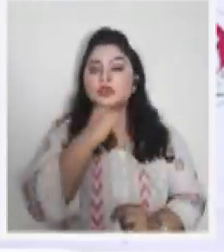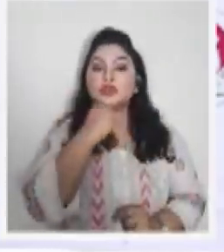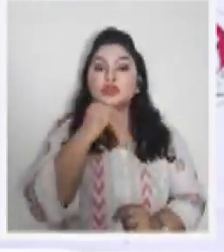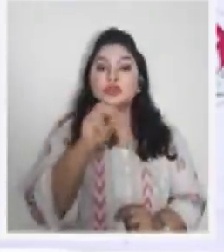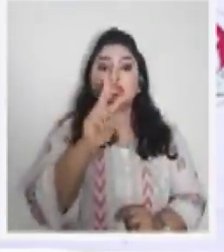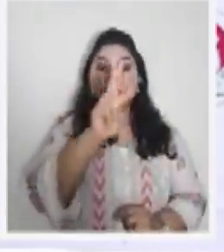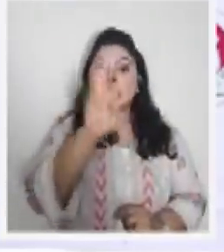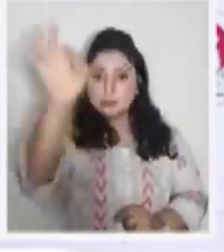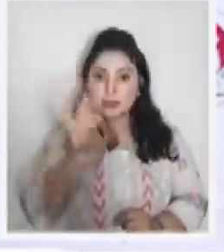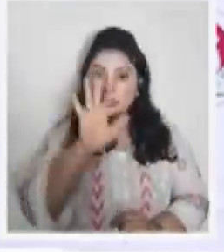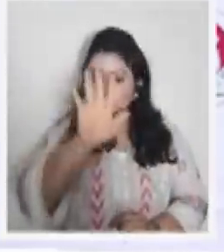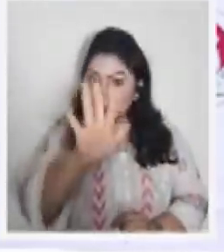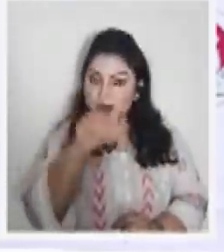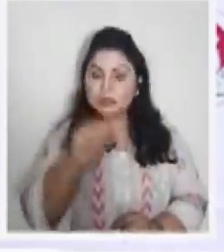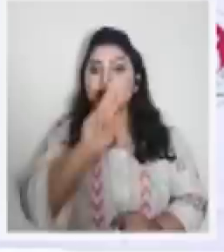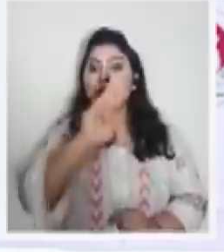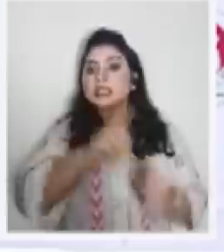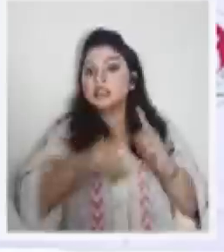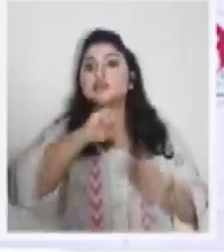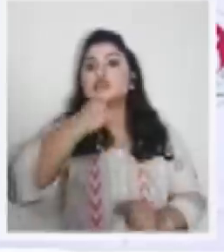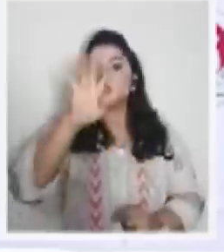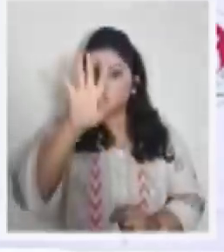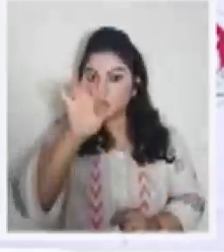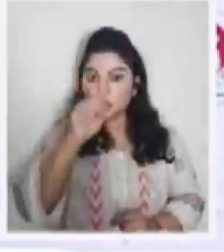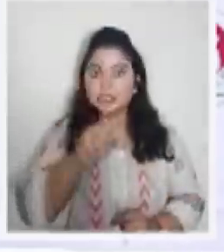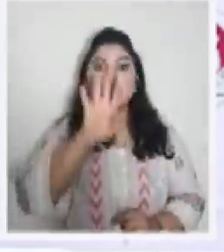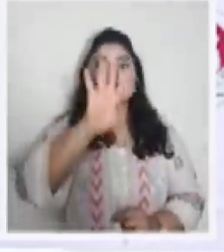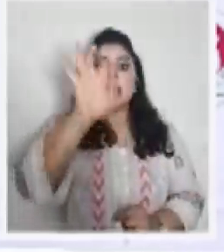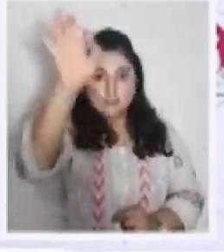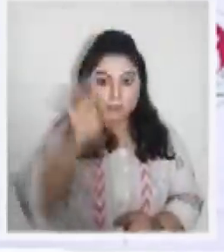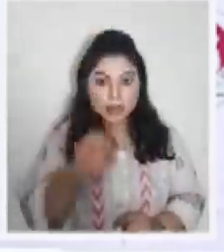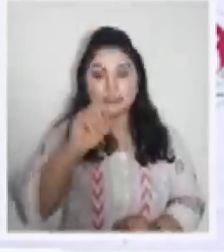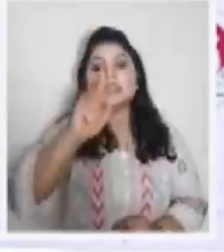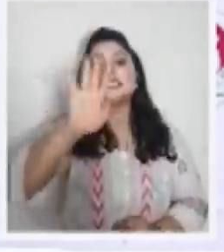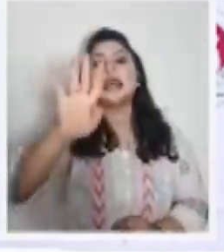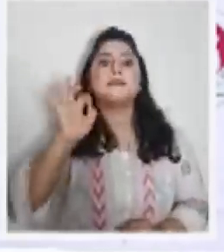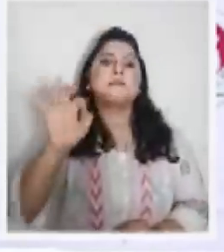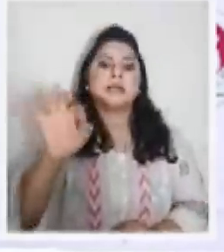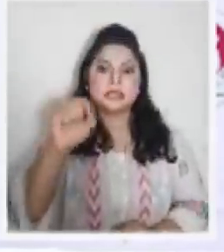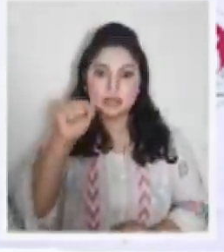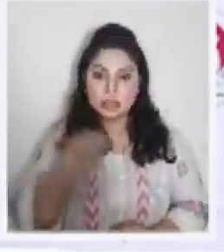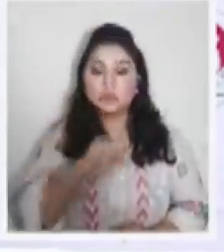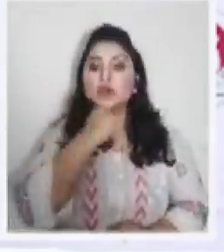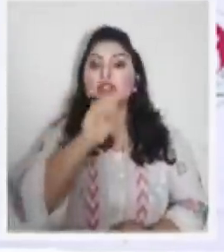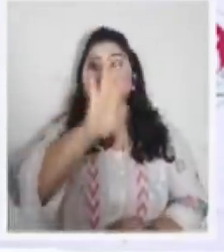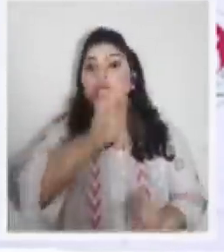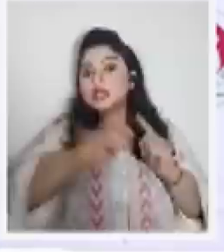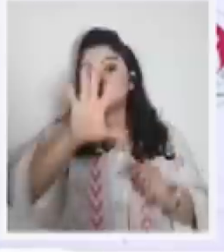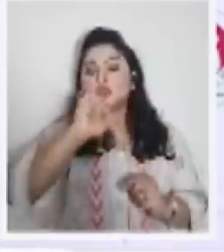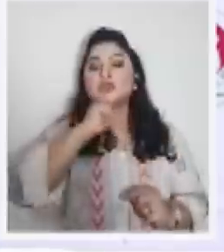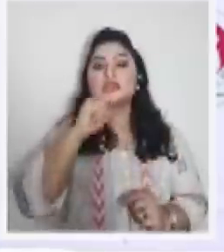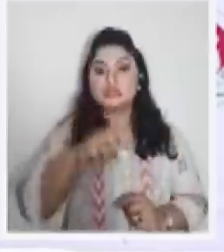1.20%, 21 থেকে 30 বছরের 3.51%, 31 থেকে 40